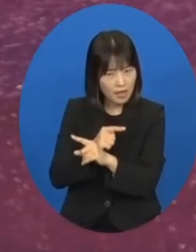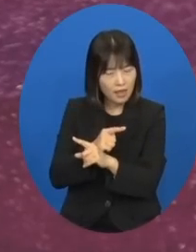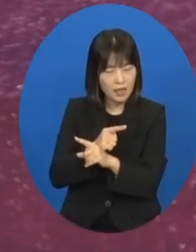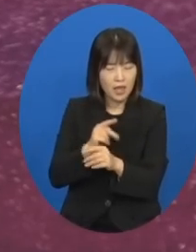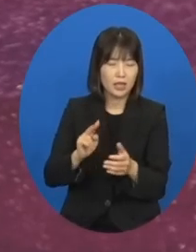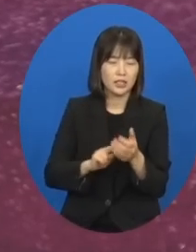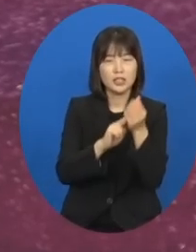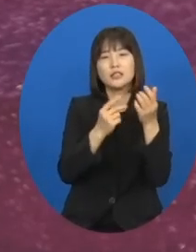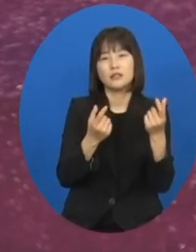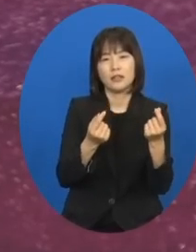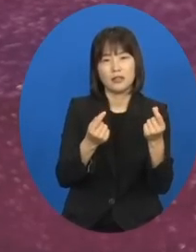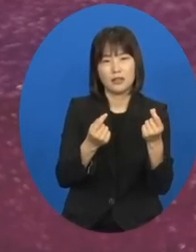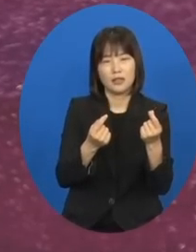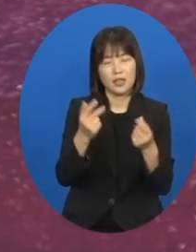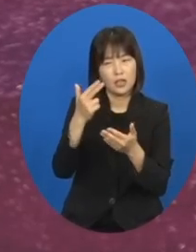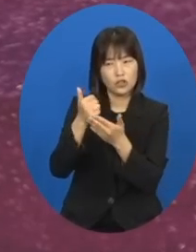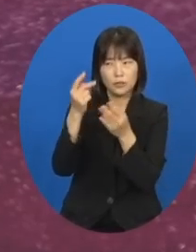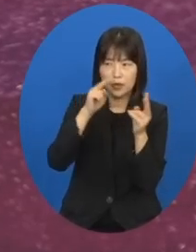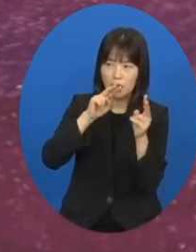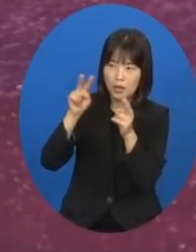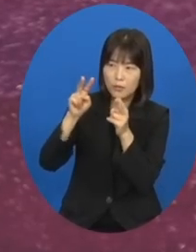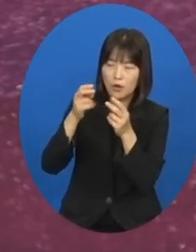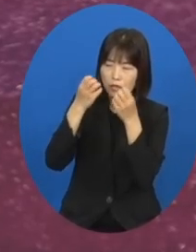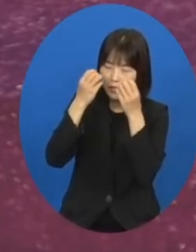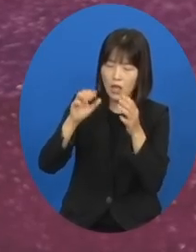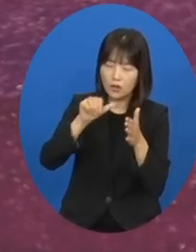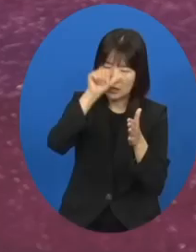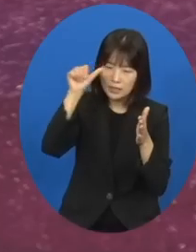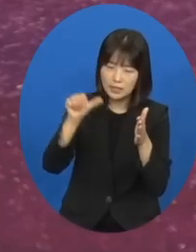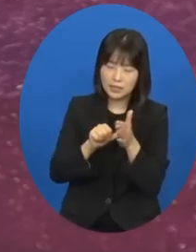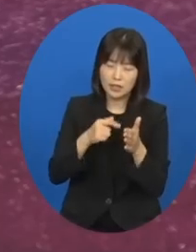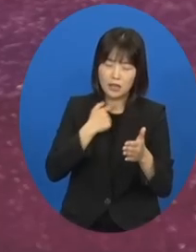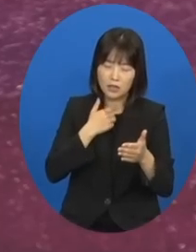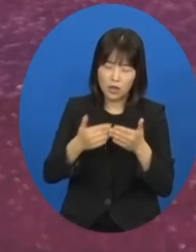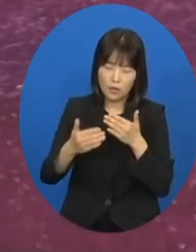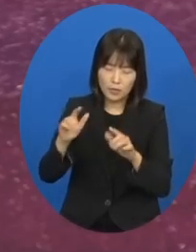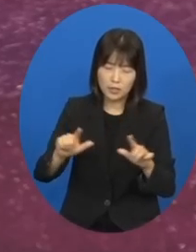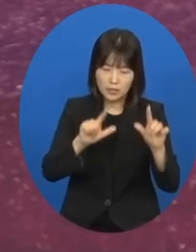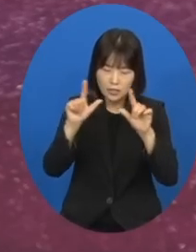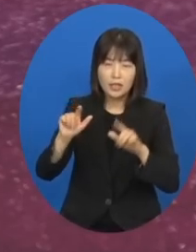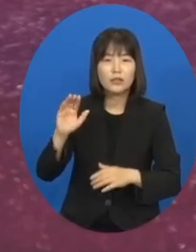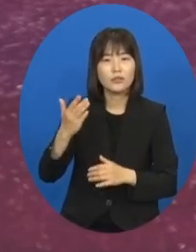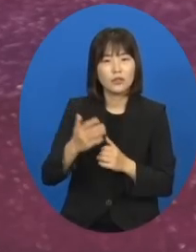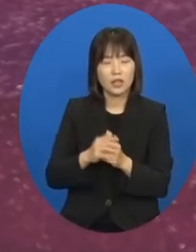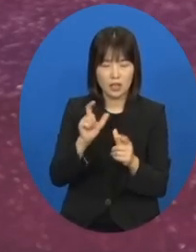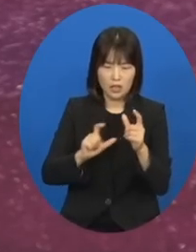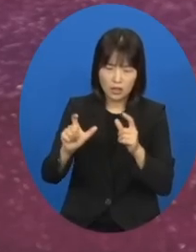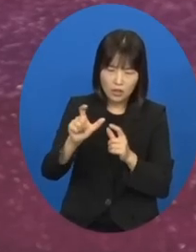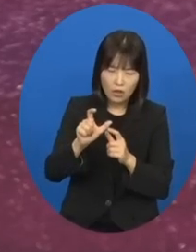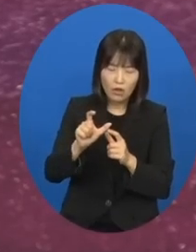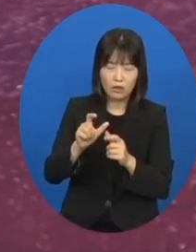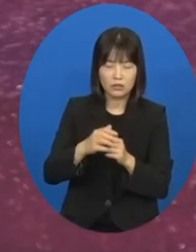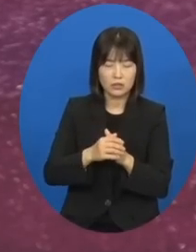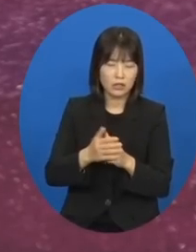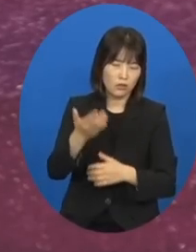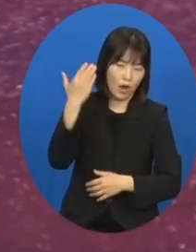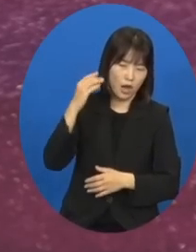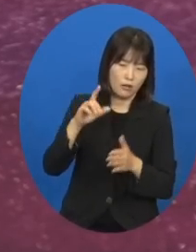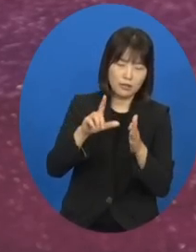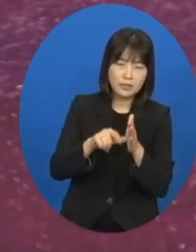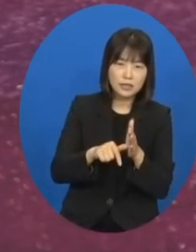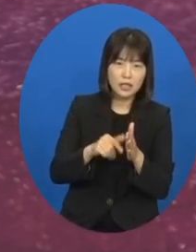기적 같습니다 주님 바라보는 새로운 인생을 경험하며 살고 있습니다 더 이상 이제는 과거의 그 시간들을